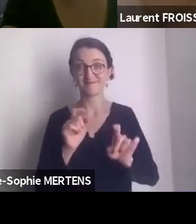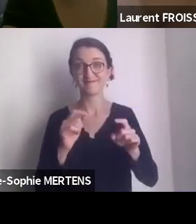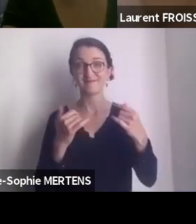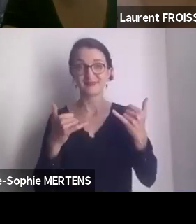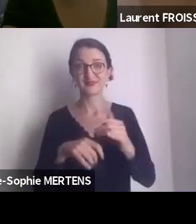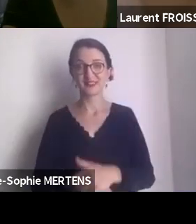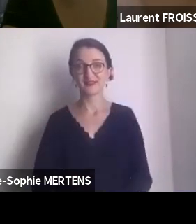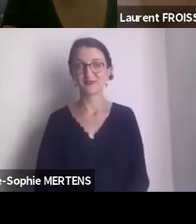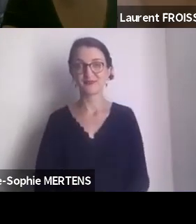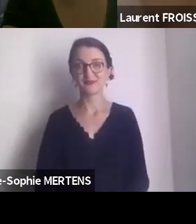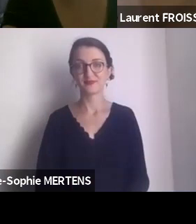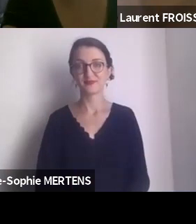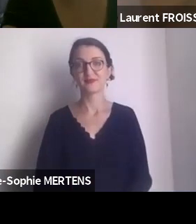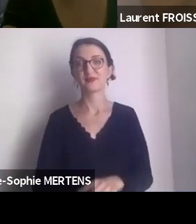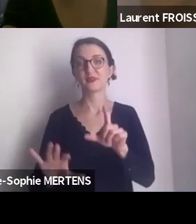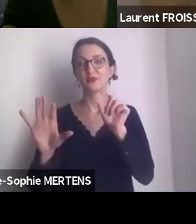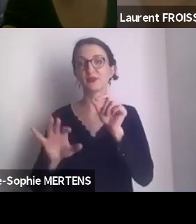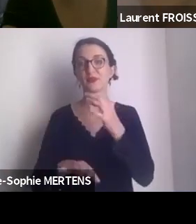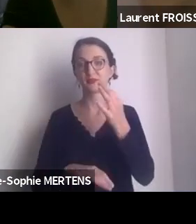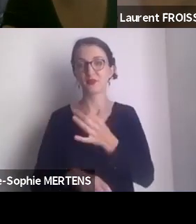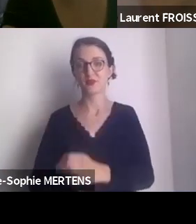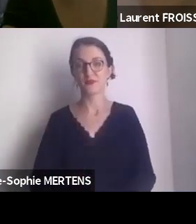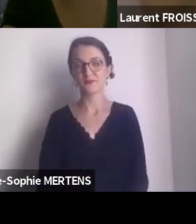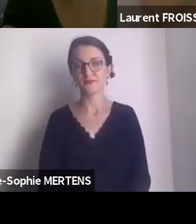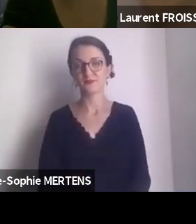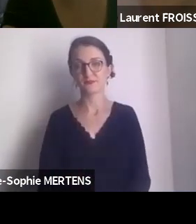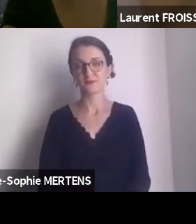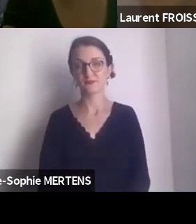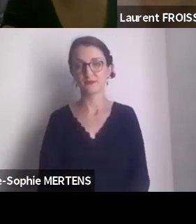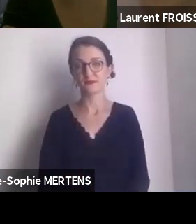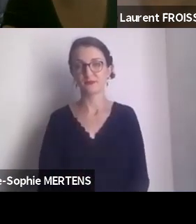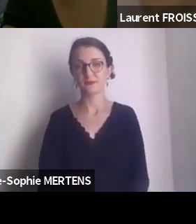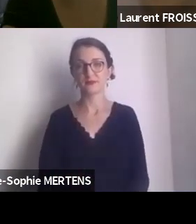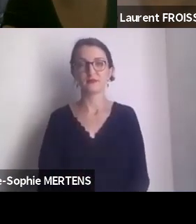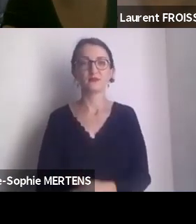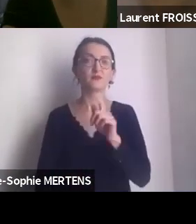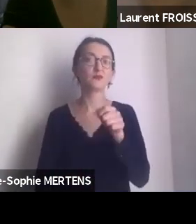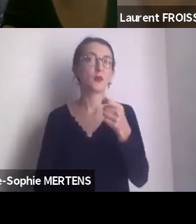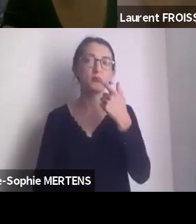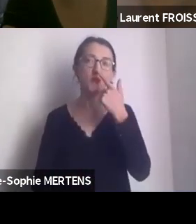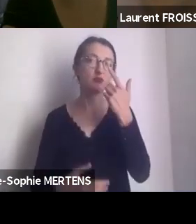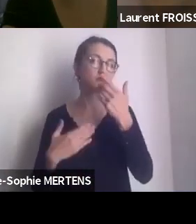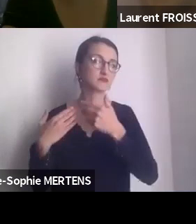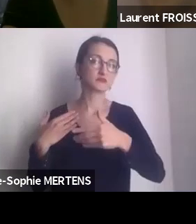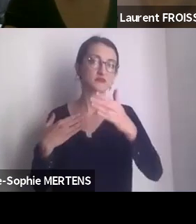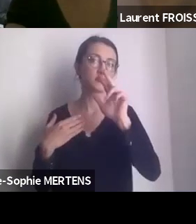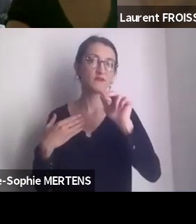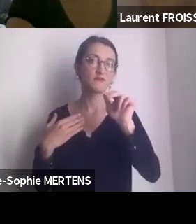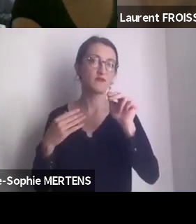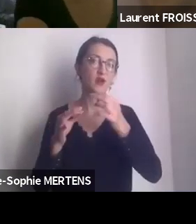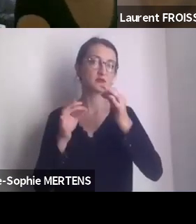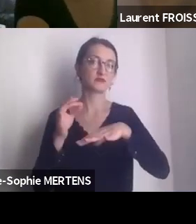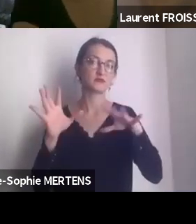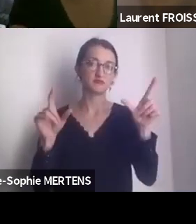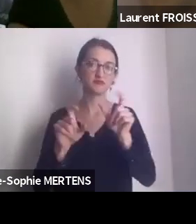70% de l'audience a répondu. On va bientôt clôturer le sondage. Donc on sera à 80%,